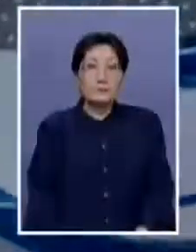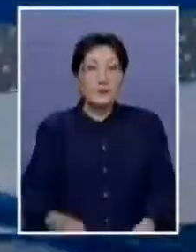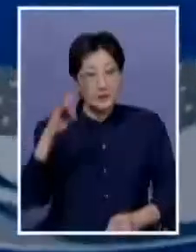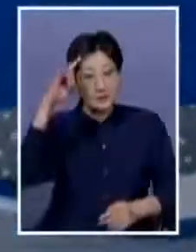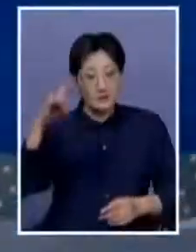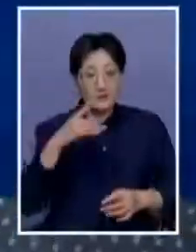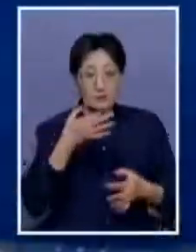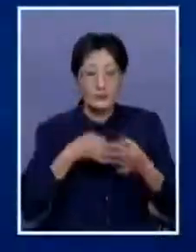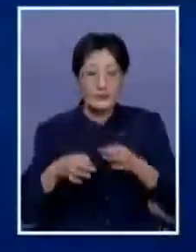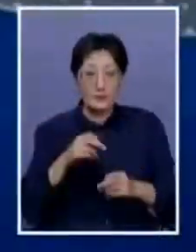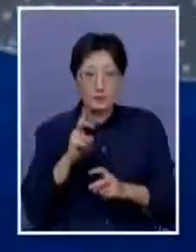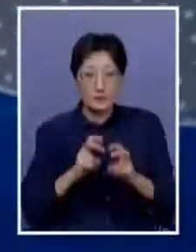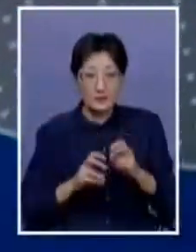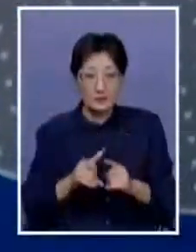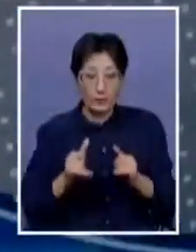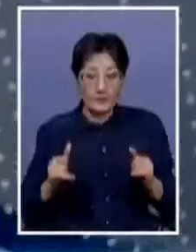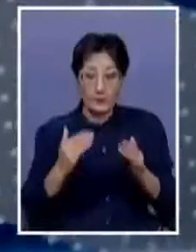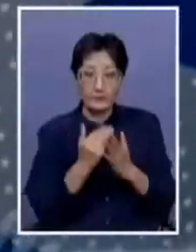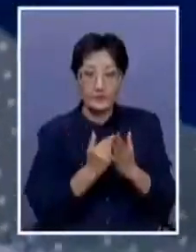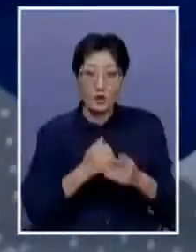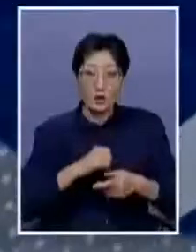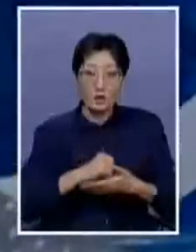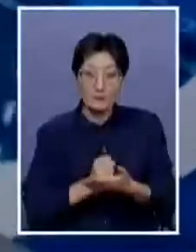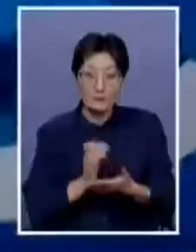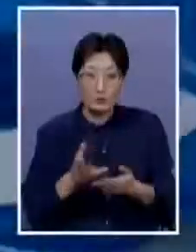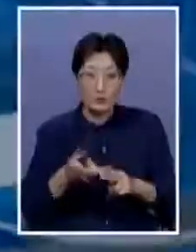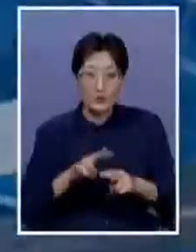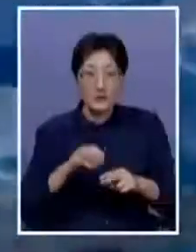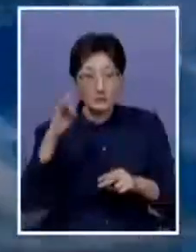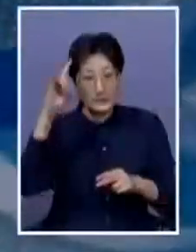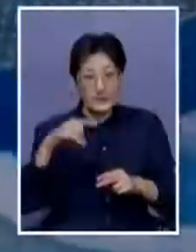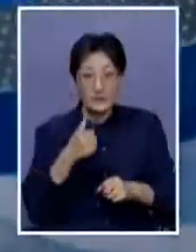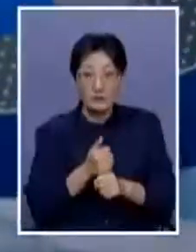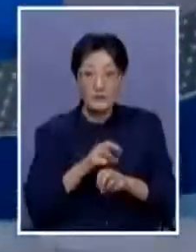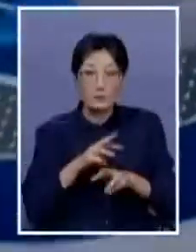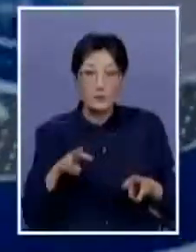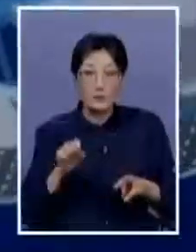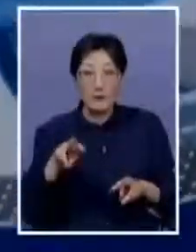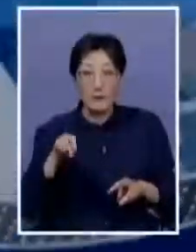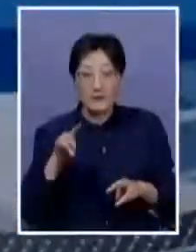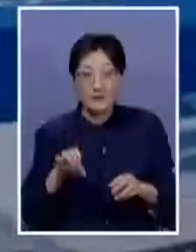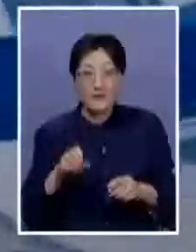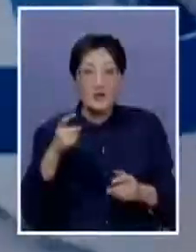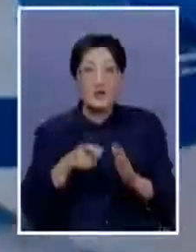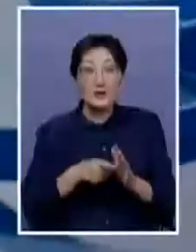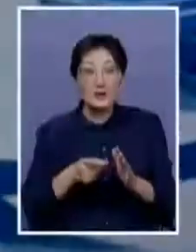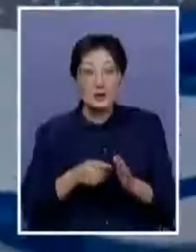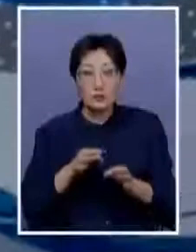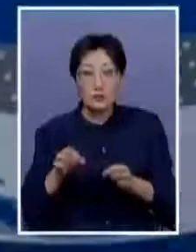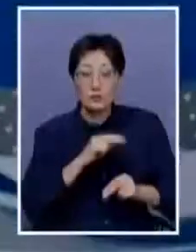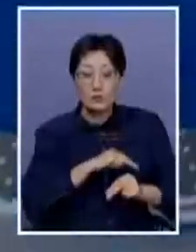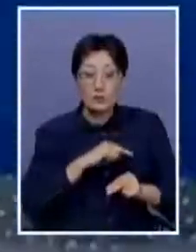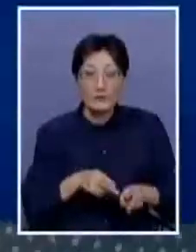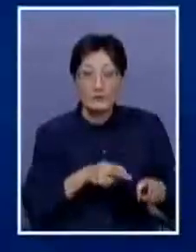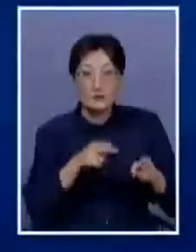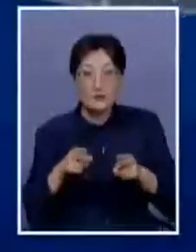Қазақстанда фармацевтика өнеркәсібін дамыту бағдарламасы қабылданады. Ол туралы еліміздің премьер-министрі Асқар Маминнің Қарағанды облысына жұмыс сапары